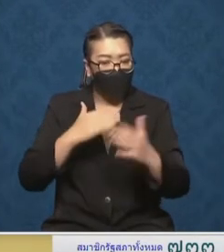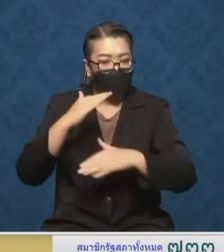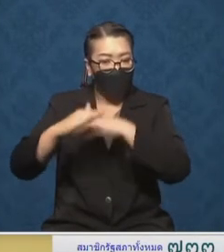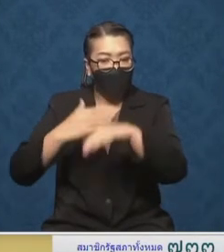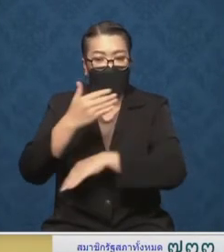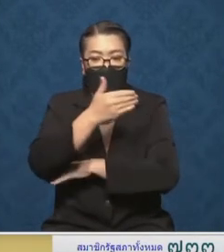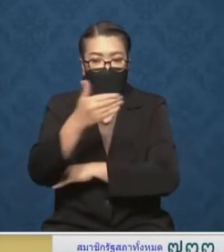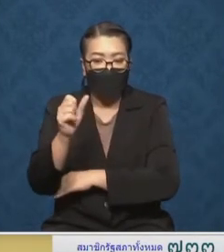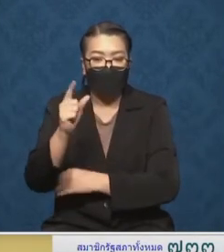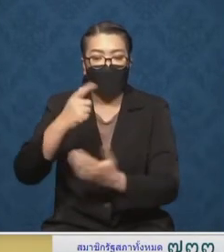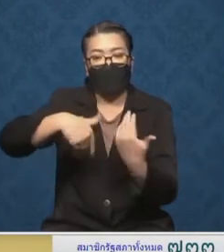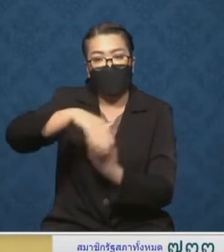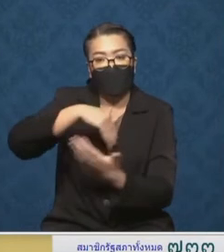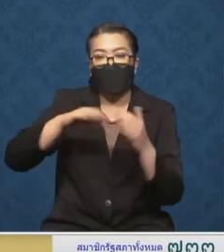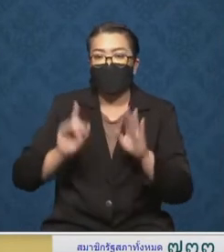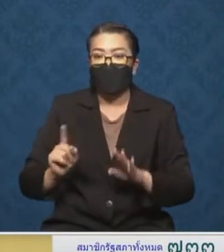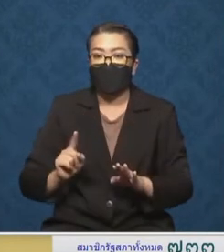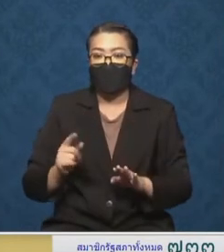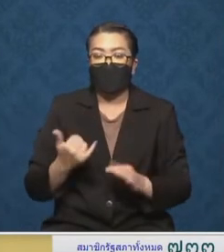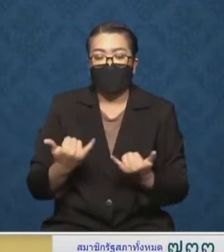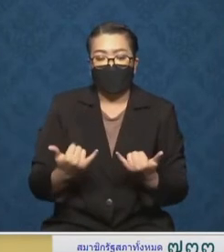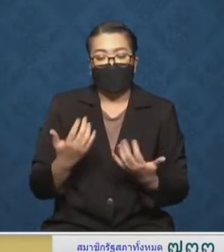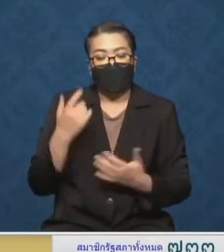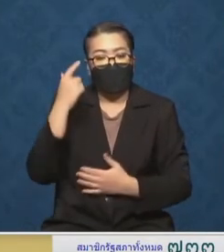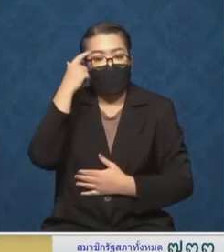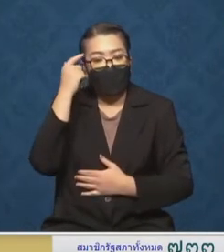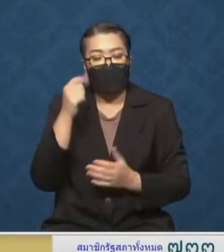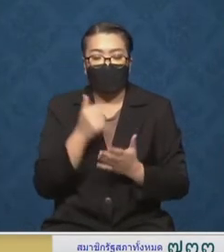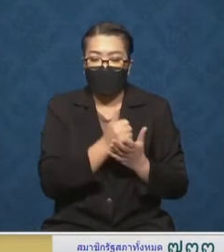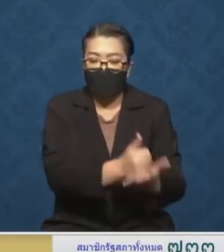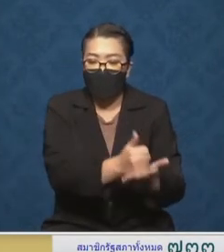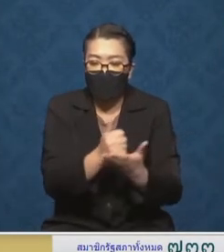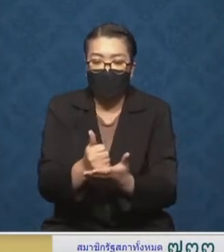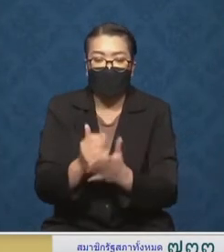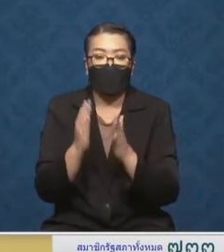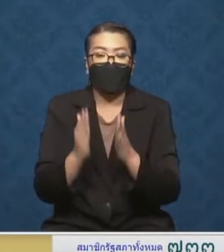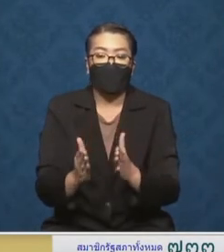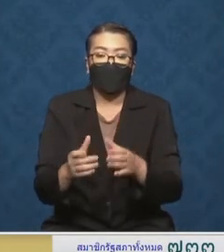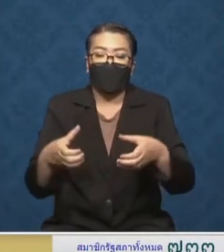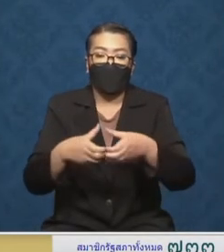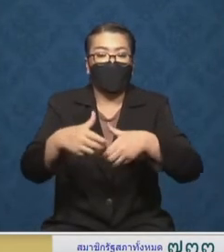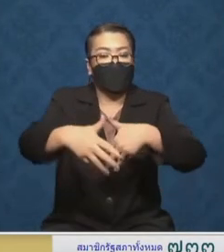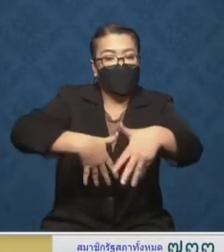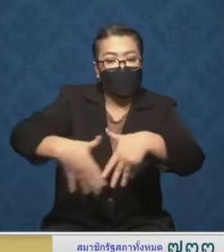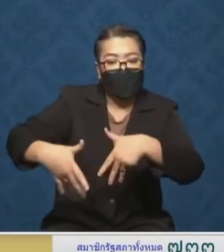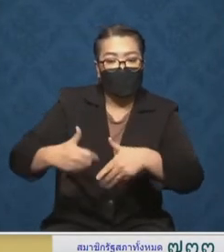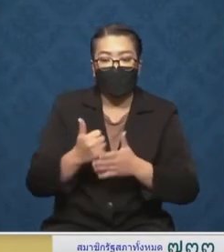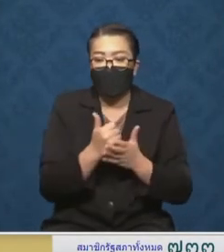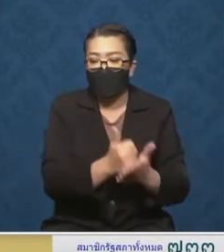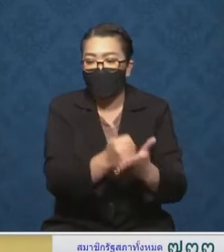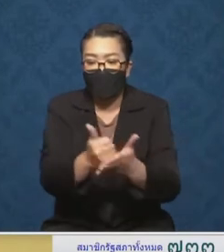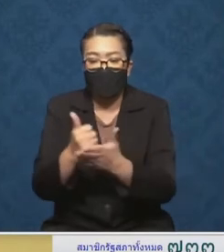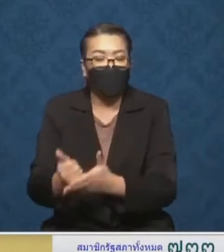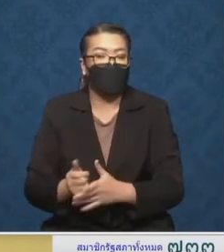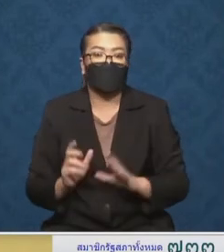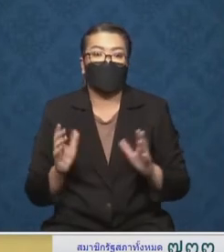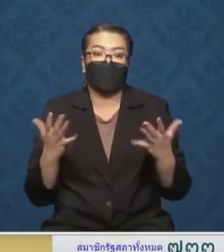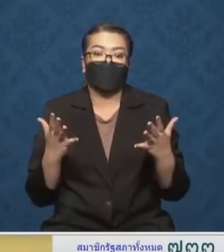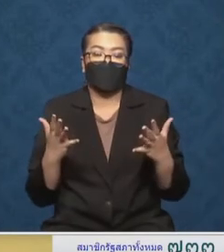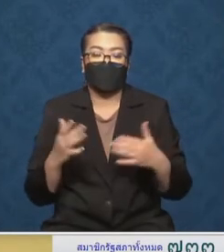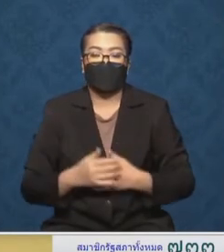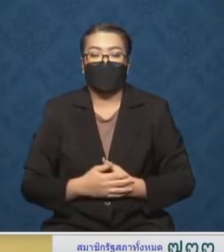เราก็คงจะไม่มีเวลาเพียงพอในการคิดช่วยเหลือคนตัวเล็กตัวน้อยทลายทุนผูกขาดที่เกาะแน่นอยู่กับการ